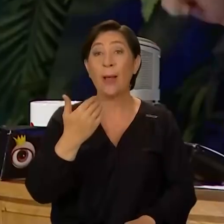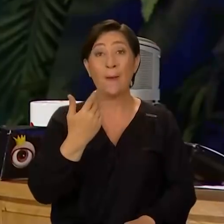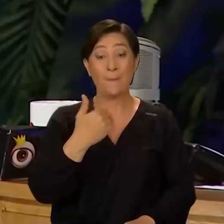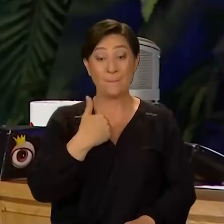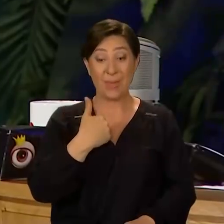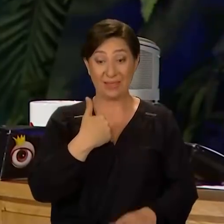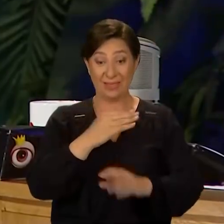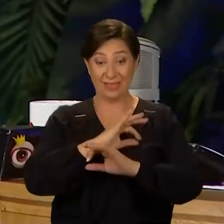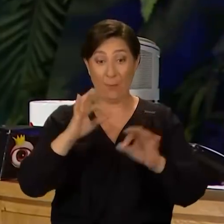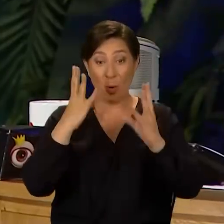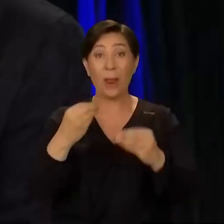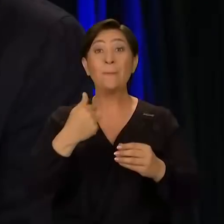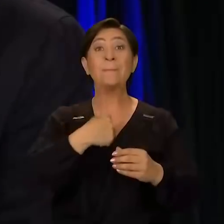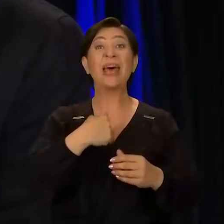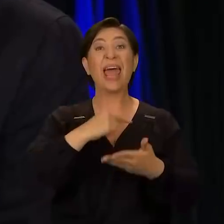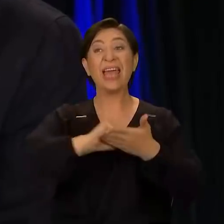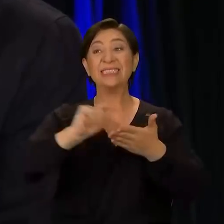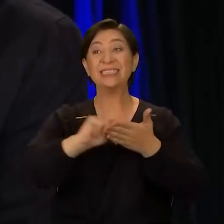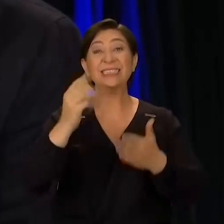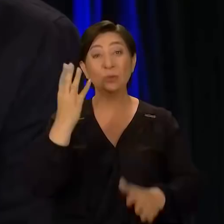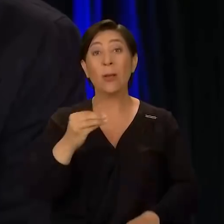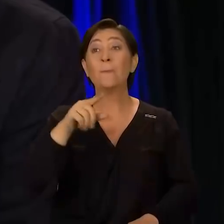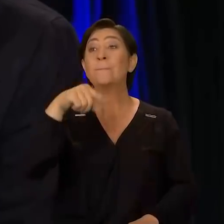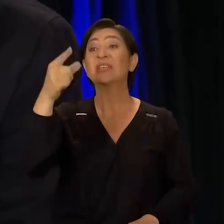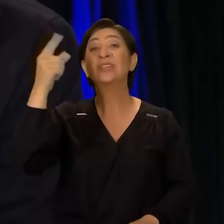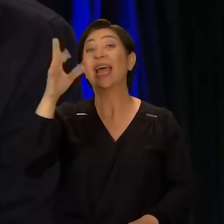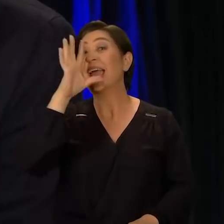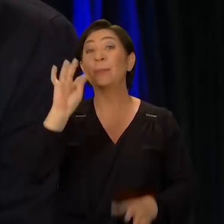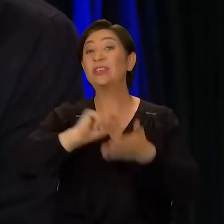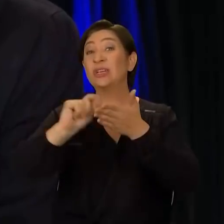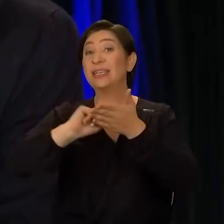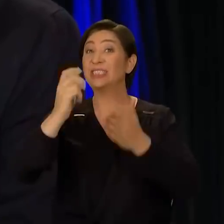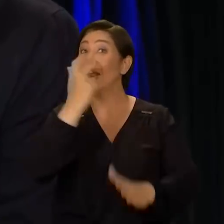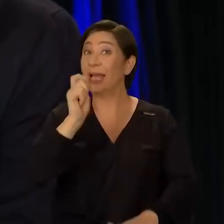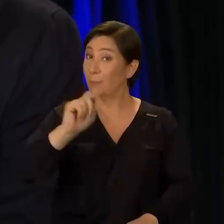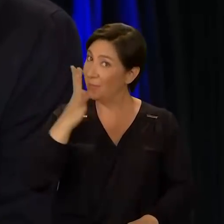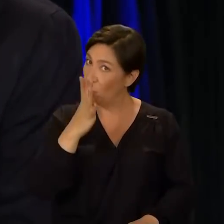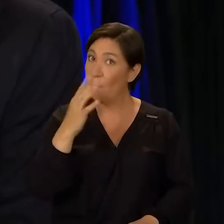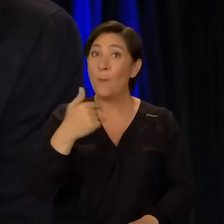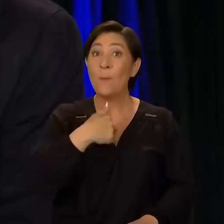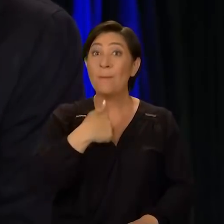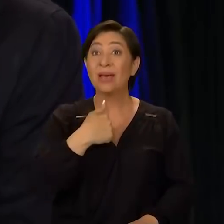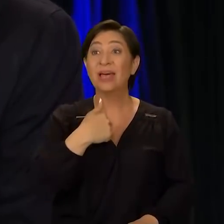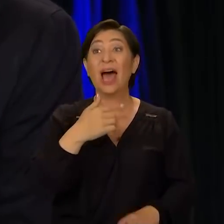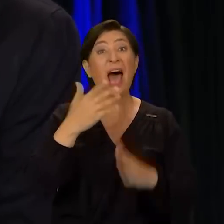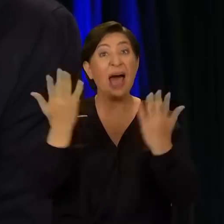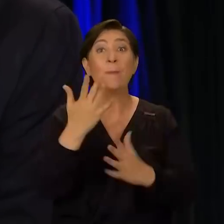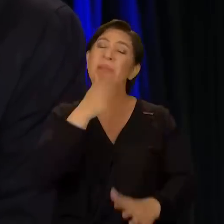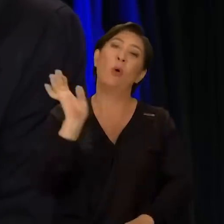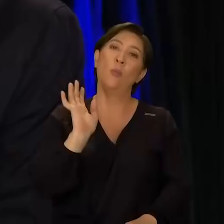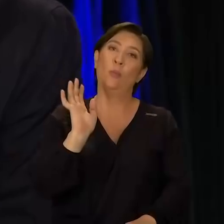olarak yani bana yazdıklarının hangileri olduğunu bilmiyorum. Ben senin başka kimlere şarkı yazdığını biliyorum ama bana yazdıklarından tam emin değilim.